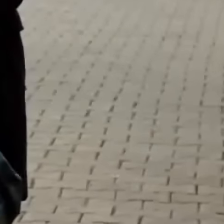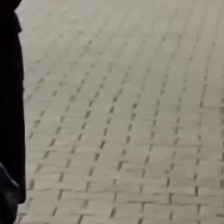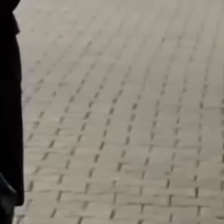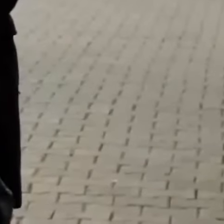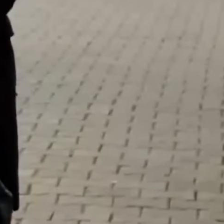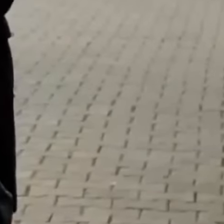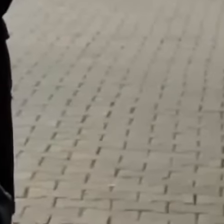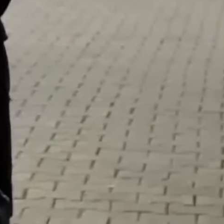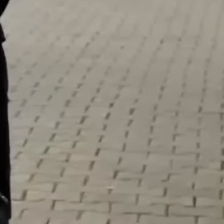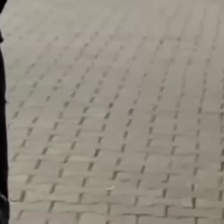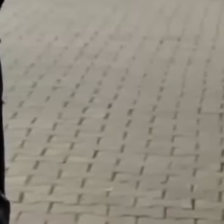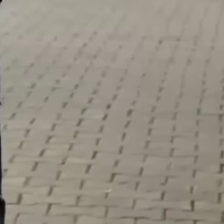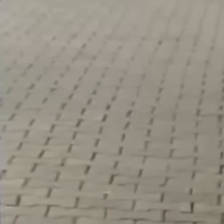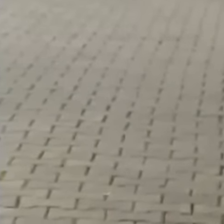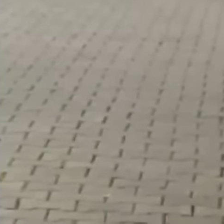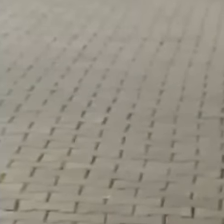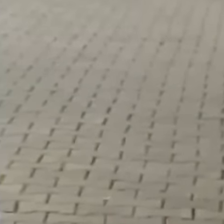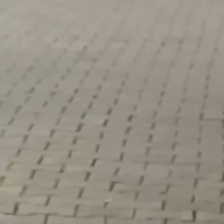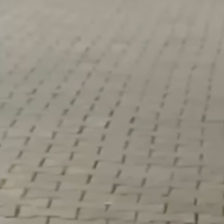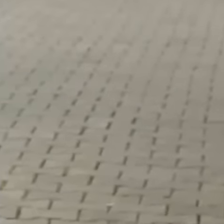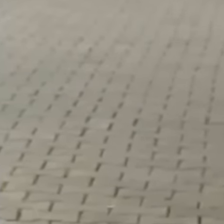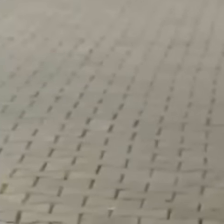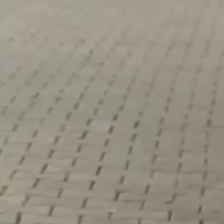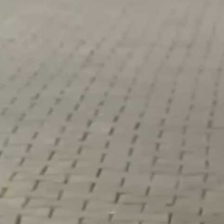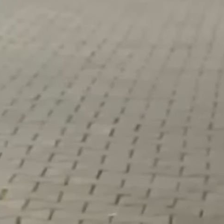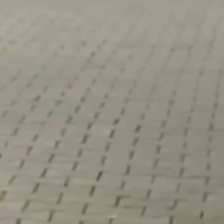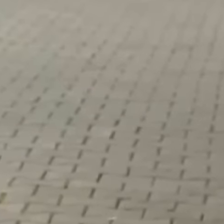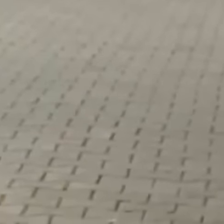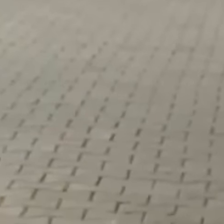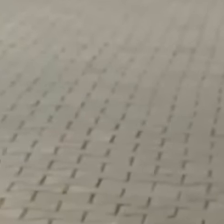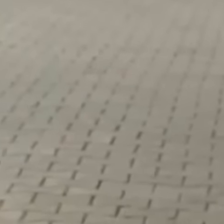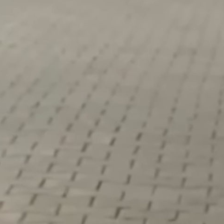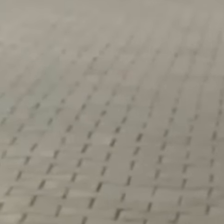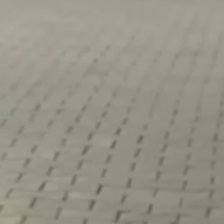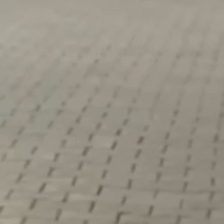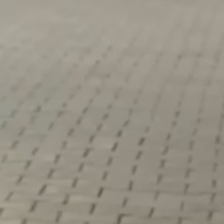Fahriye bozulmuş, arada kalmış, üzgün eğdi başını.